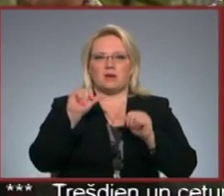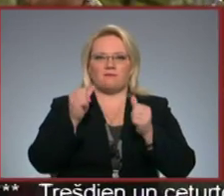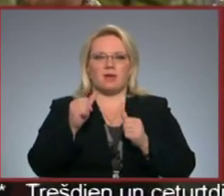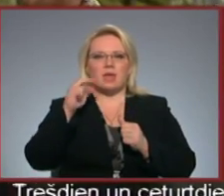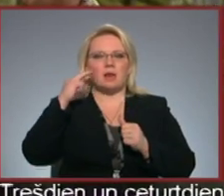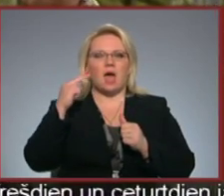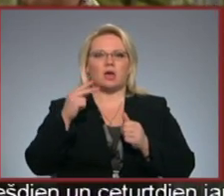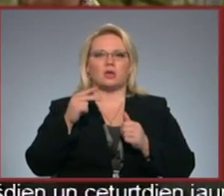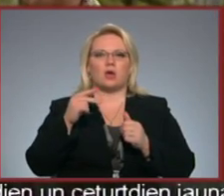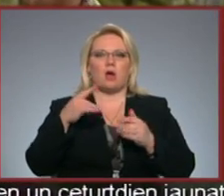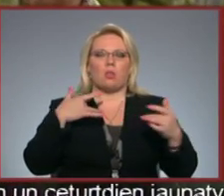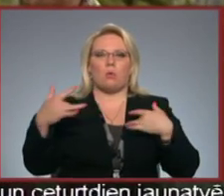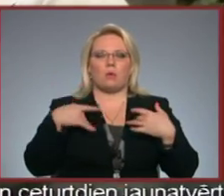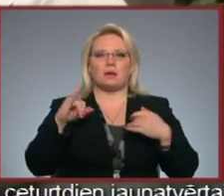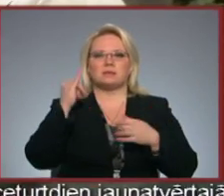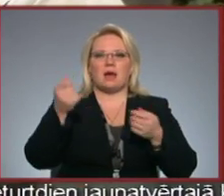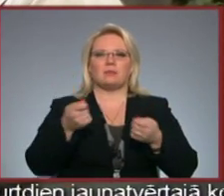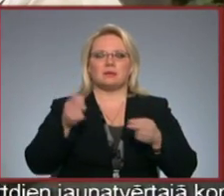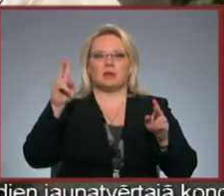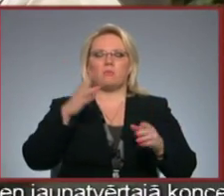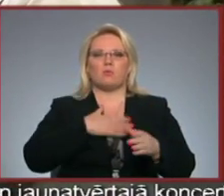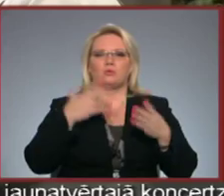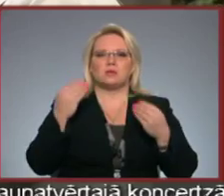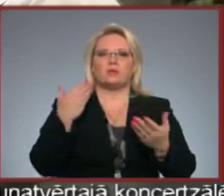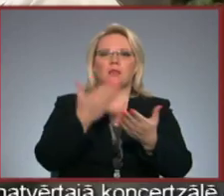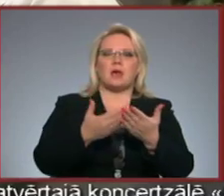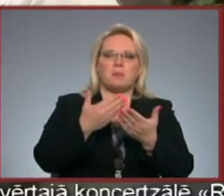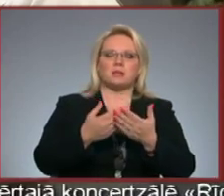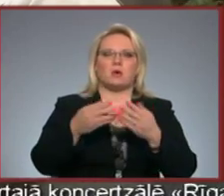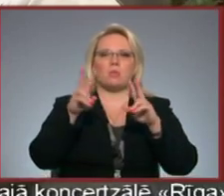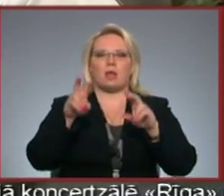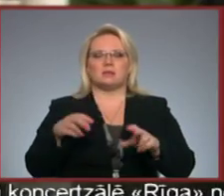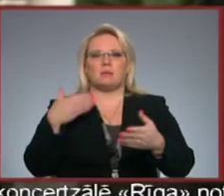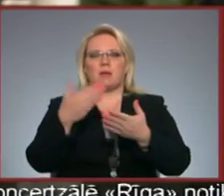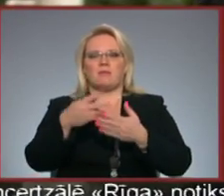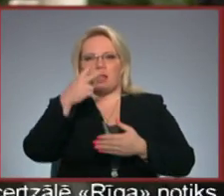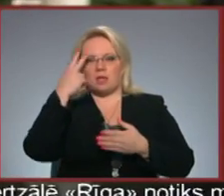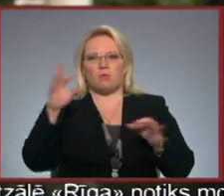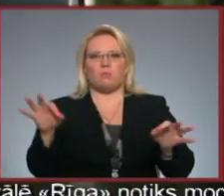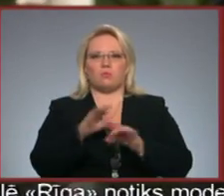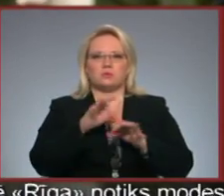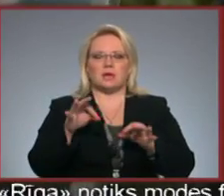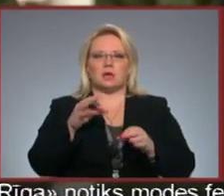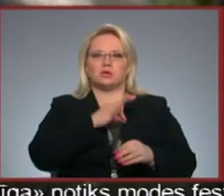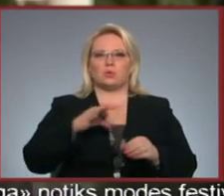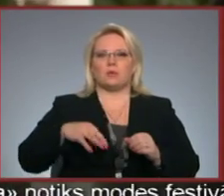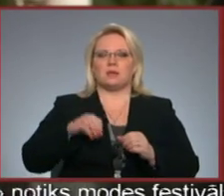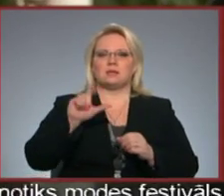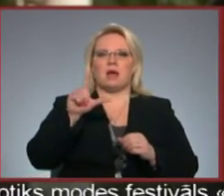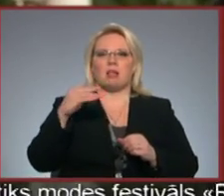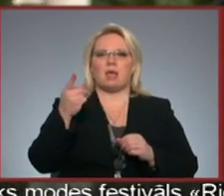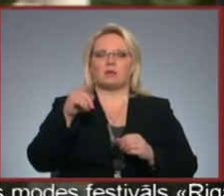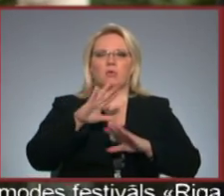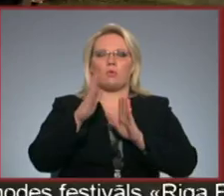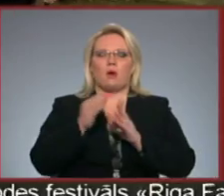Raiņa Lugas Zelta zirgs mūsdienīga interpretācija un analīze piedāvās Lietuvas mūzikas un teātra akadēmijas students Gilds Aleksa, kura